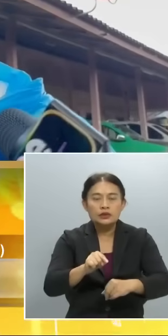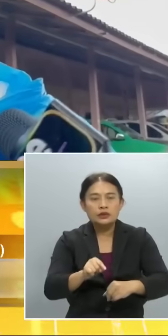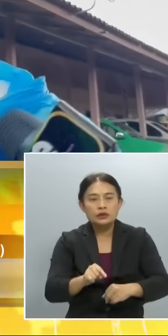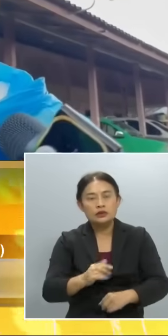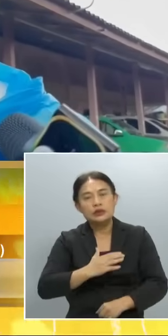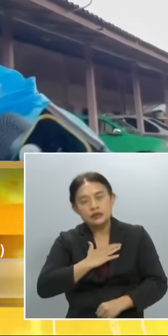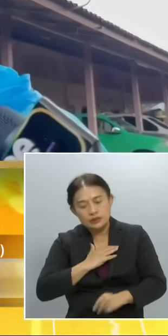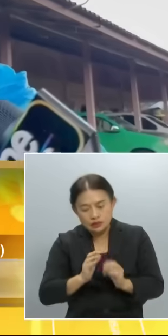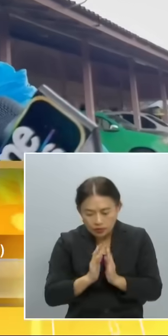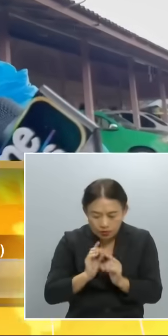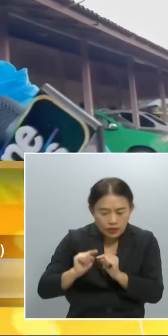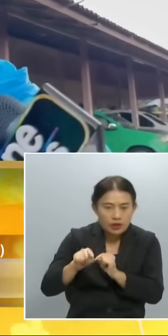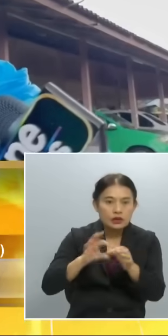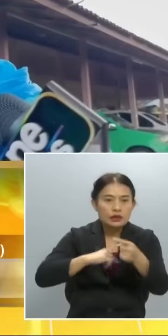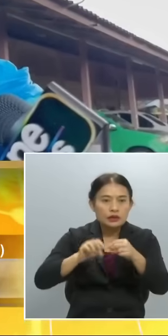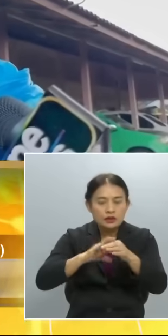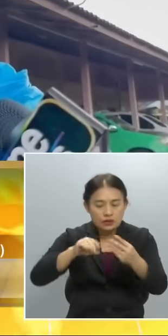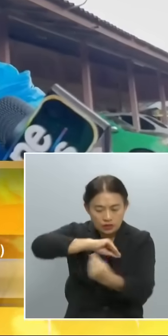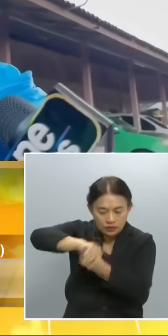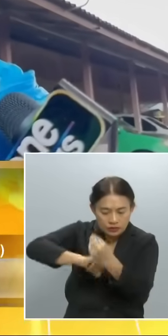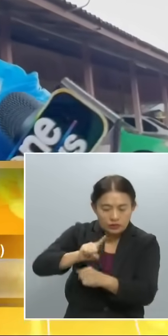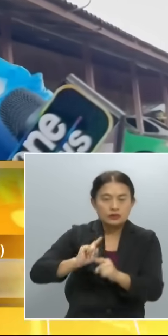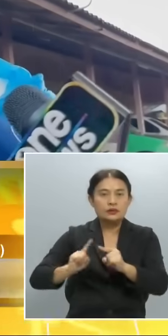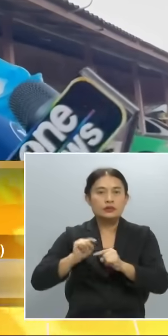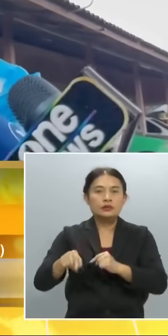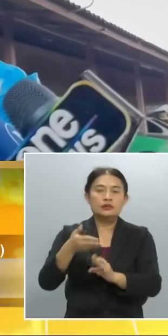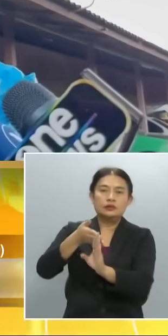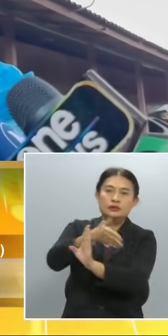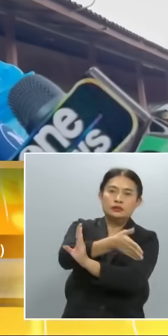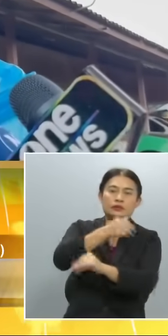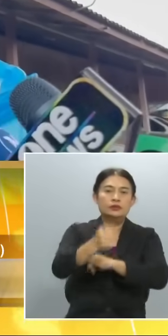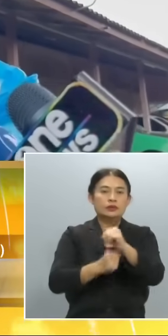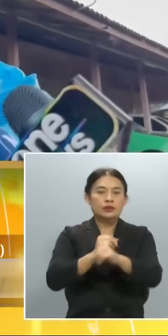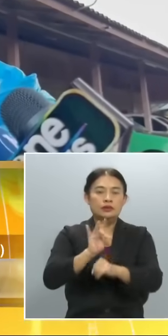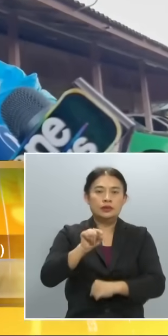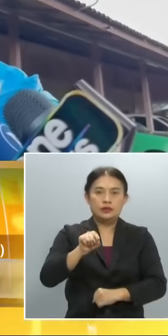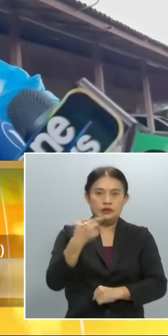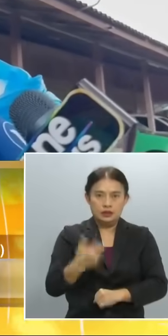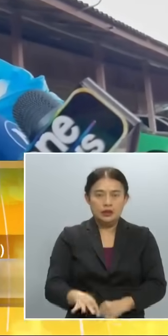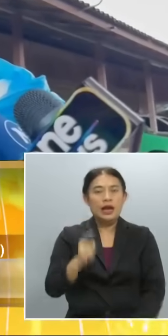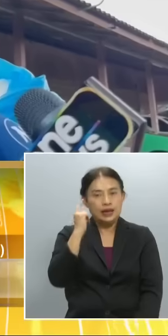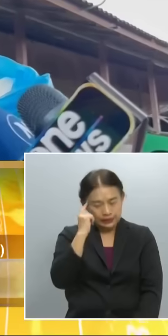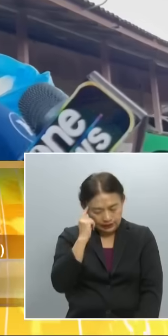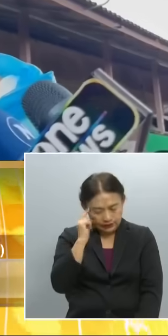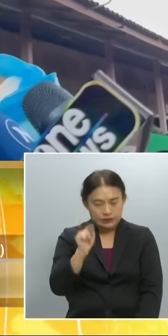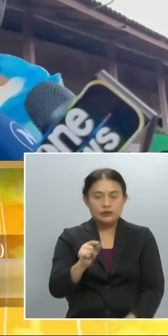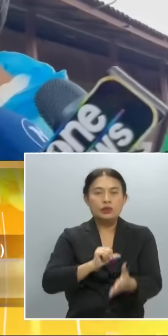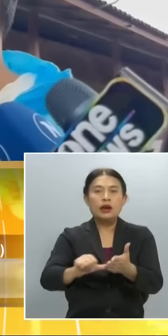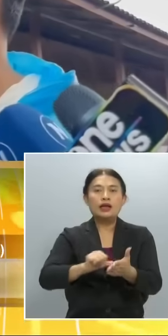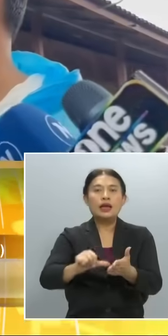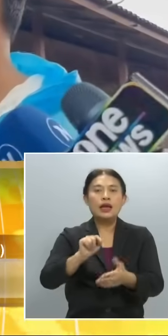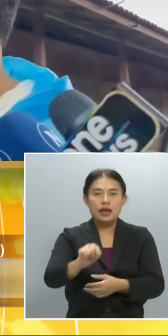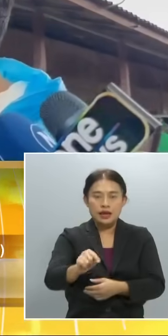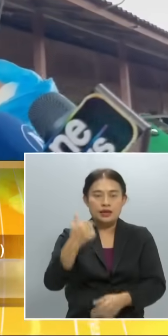เป็นวิกฤตที่เพิ่มเติมมาจากวิกฤตเศรษฐกิจอะไรก็แล้วแต่ที่เคยมีมาตลอดช่วง8ปีที่ผ่านมาเนี่ยก็จะได้รับการแก้ไขอย่างน้อยก็จะเป็นการ